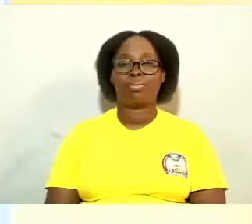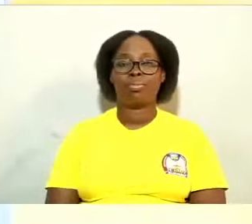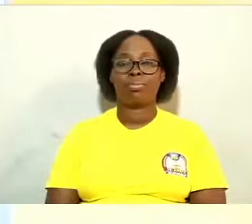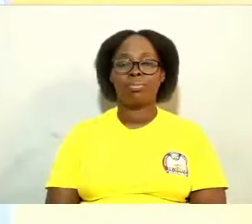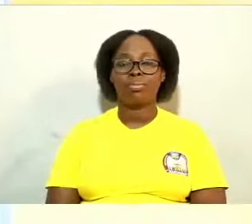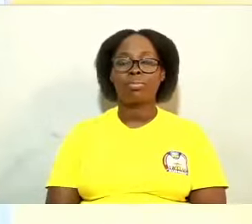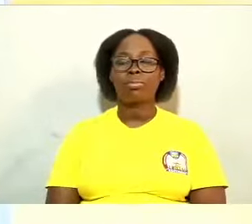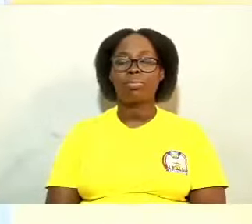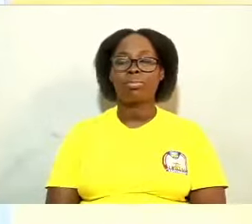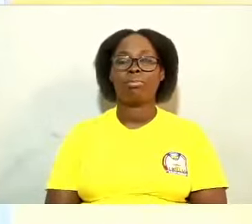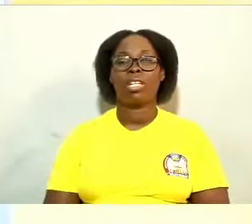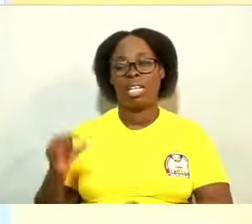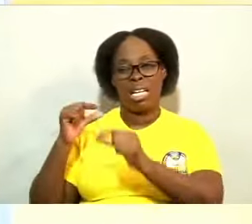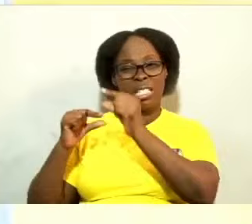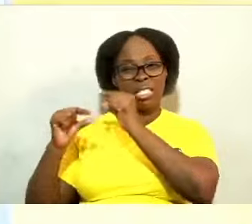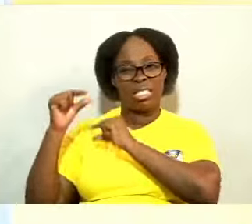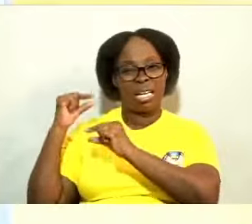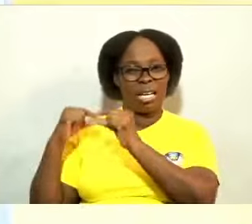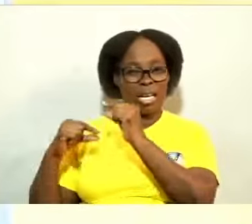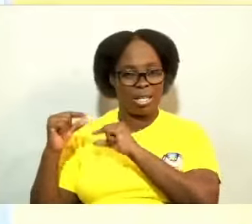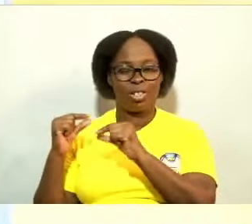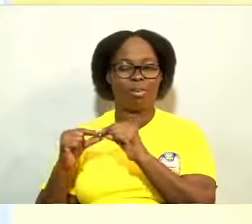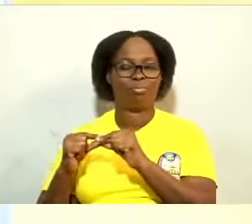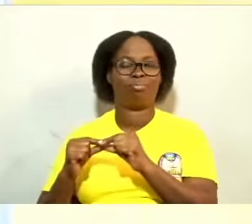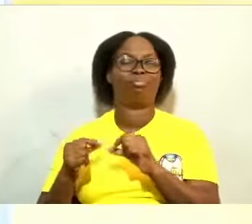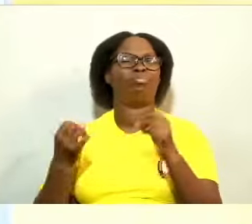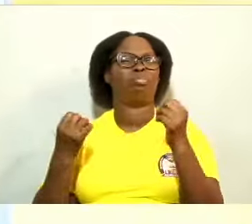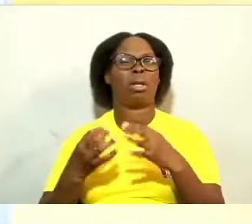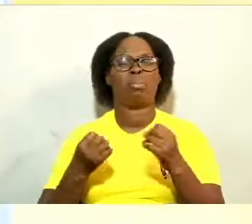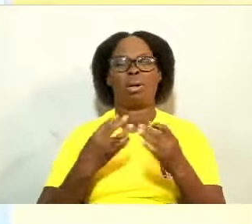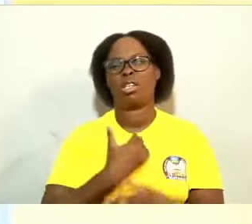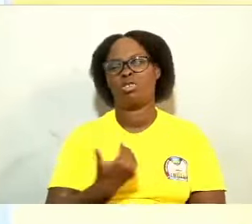Na ukoo ulikuwa na watoto, baba alikuwa na watoto wengi.